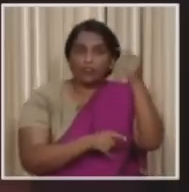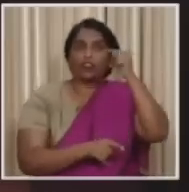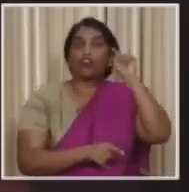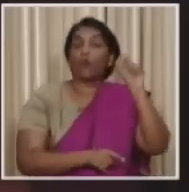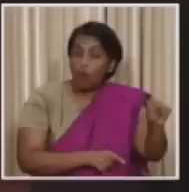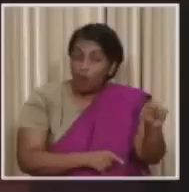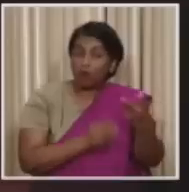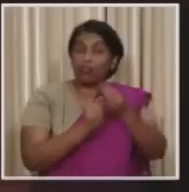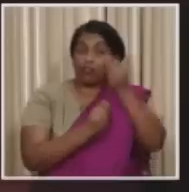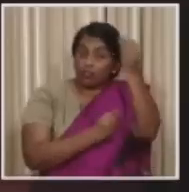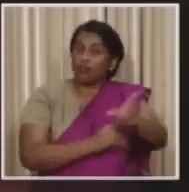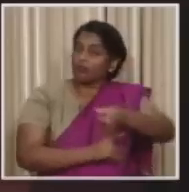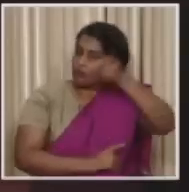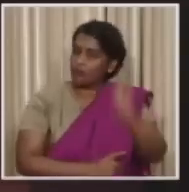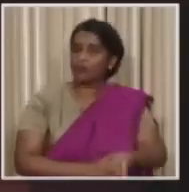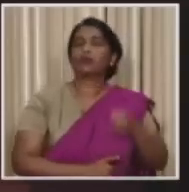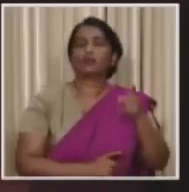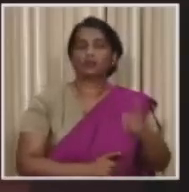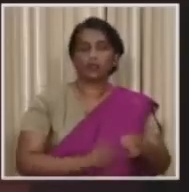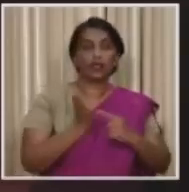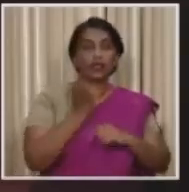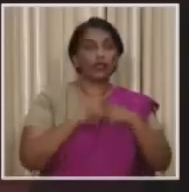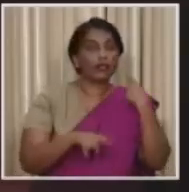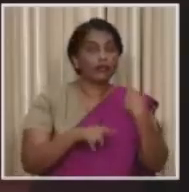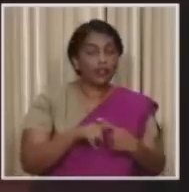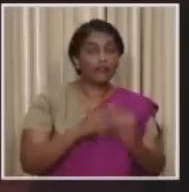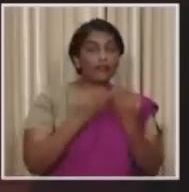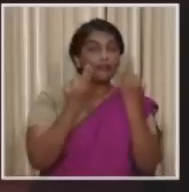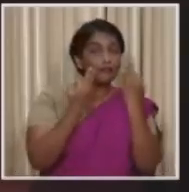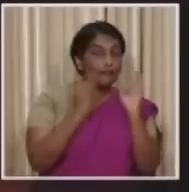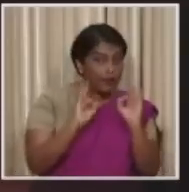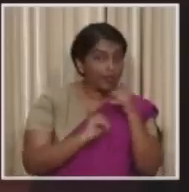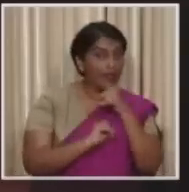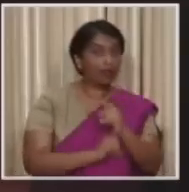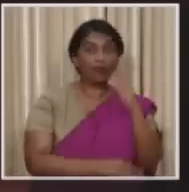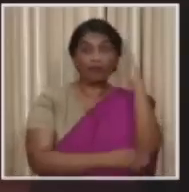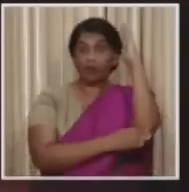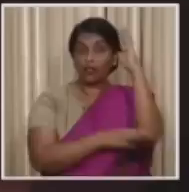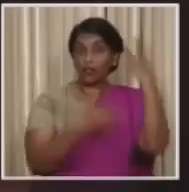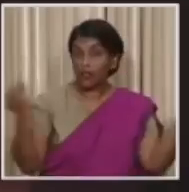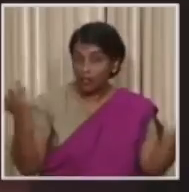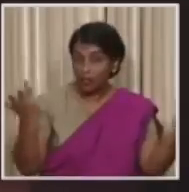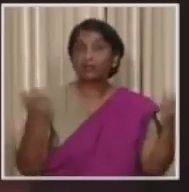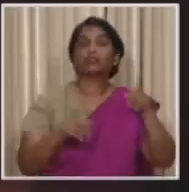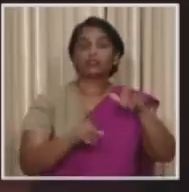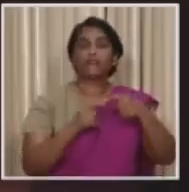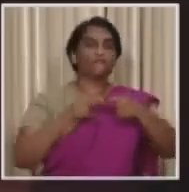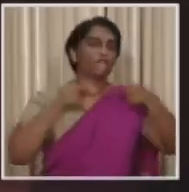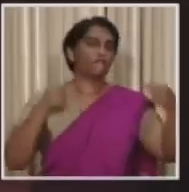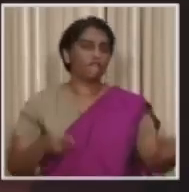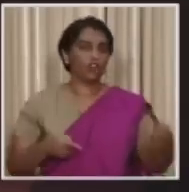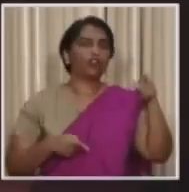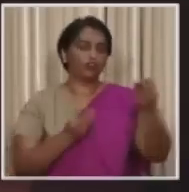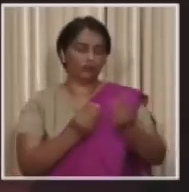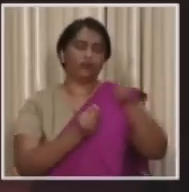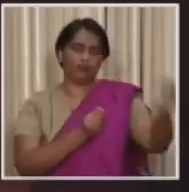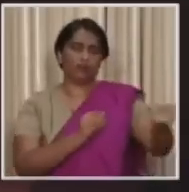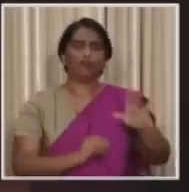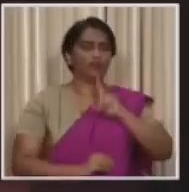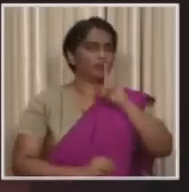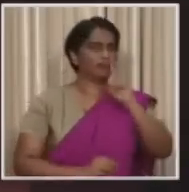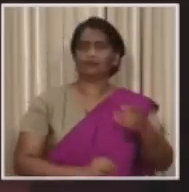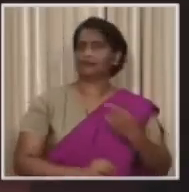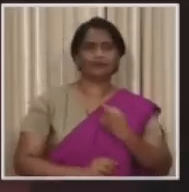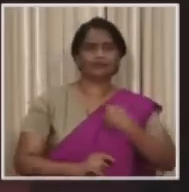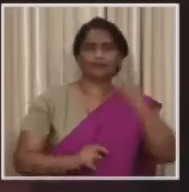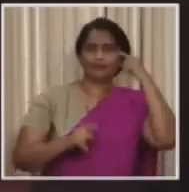ඕන අනිවාර්යෙන්ම බදු සහන ලබා දීමට අත්තුස්සපු නැති විරුද්ධ පාර්ශවයට කියන එක මම කියන්නේ. අපි